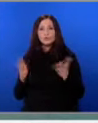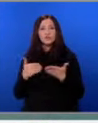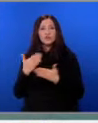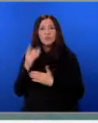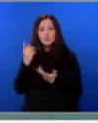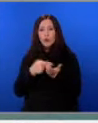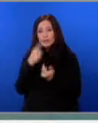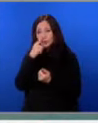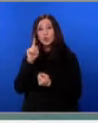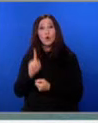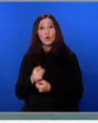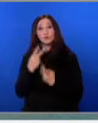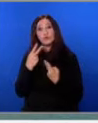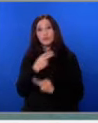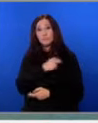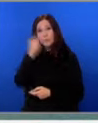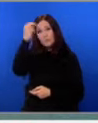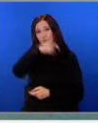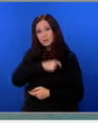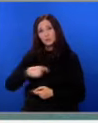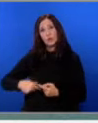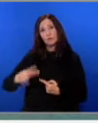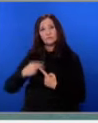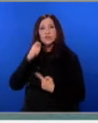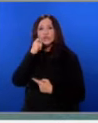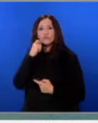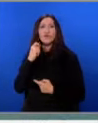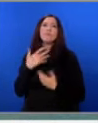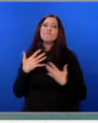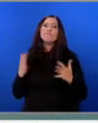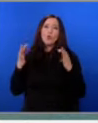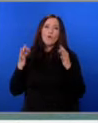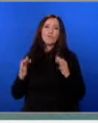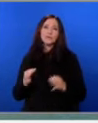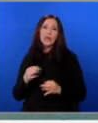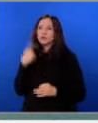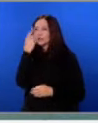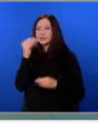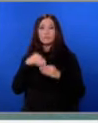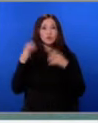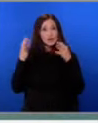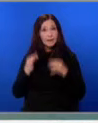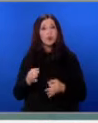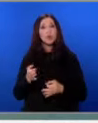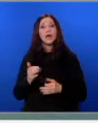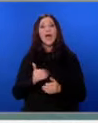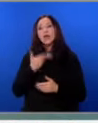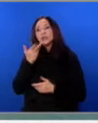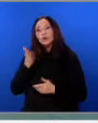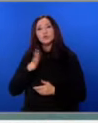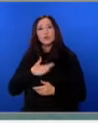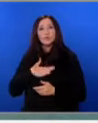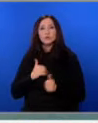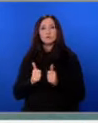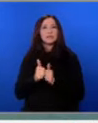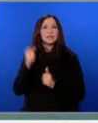национална телевизия ще предава на живо. Редица официални лица се включват в церемонията. Слово ще произнесе заместник-председателят на Народното